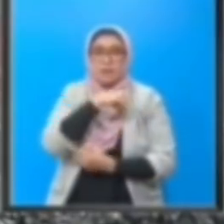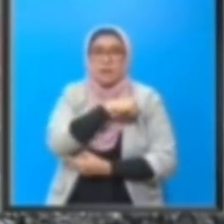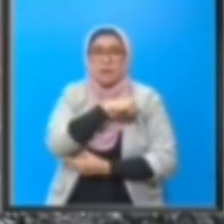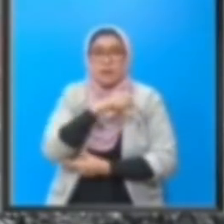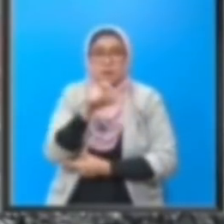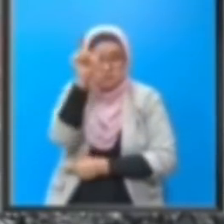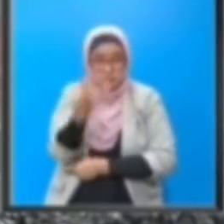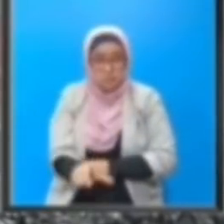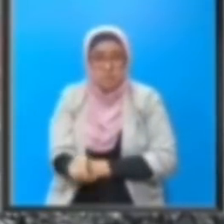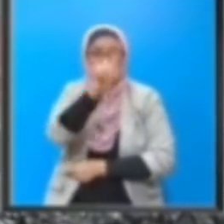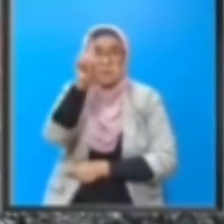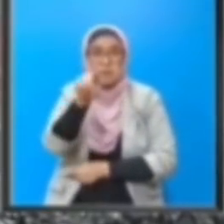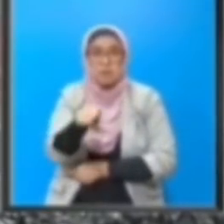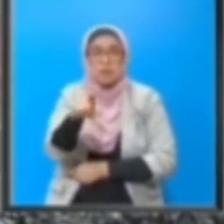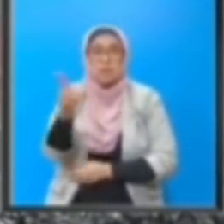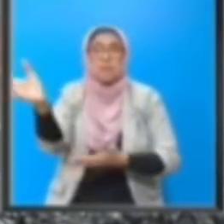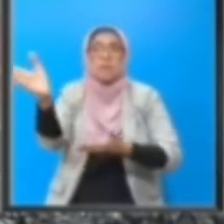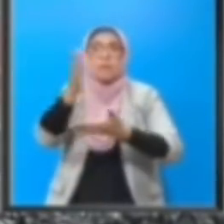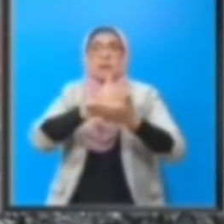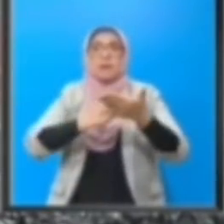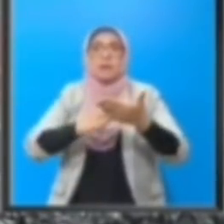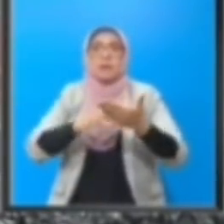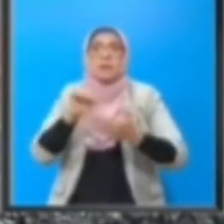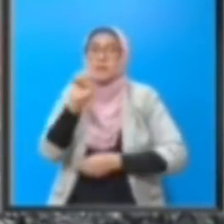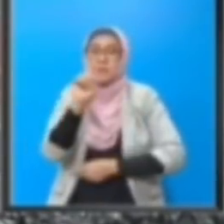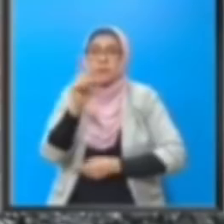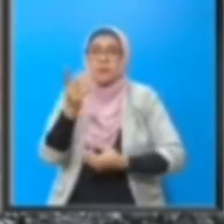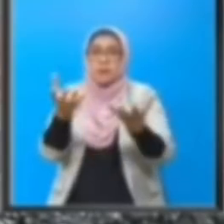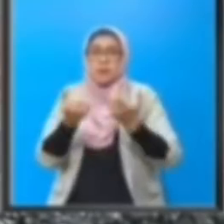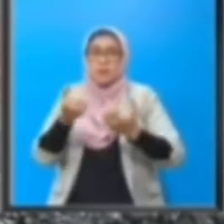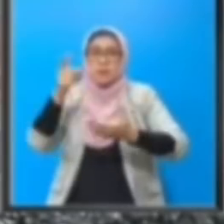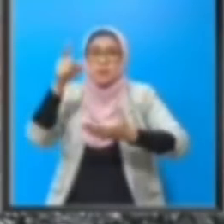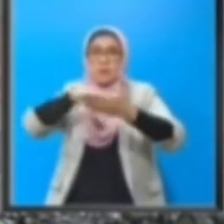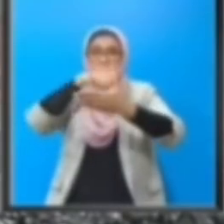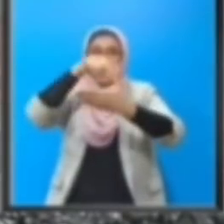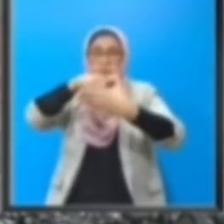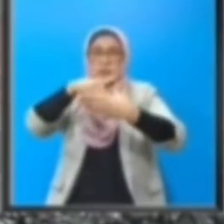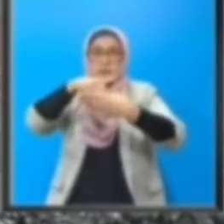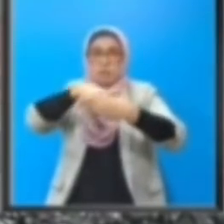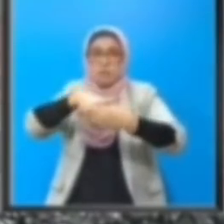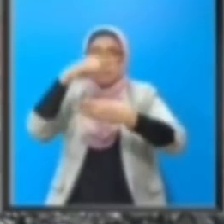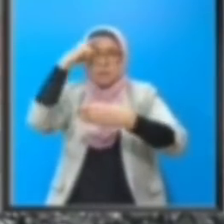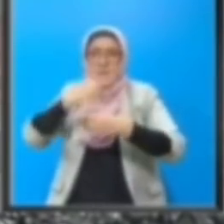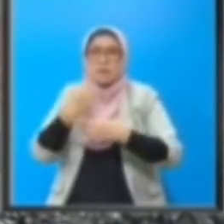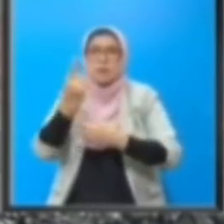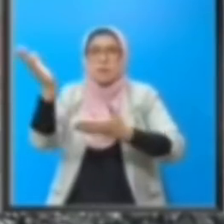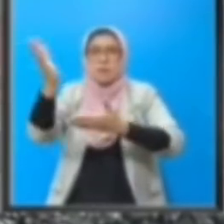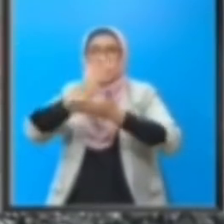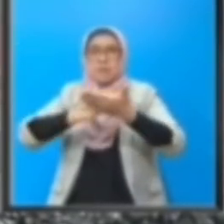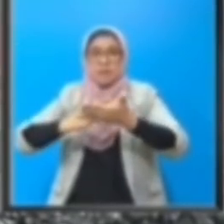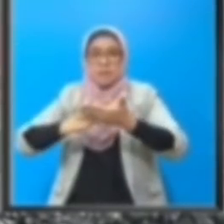ditanya pihak mana hendak diundinya dalam sesuatu belah bahagian, bolehlah